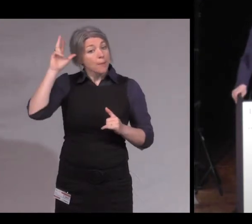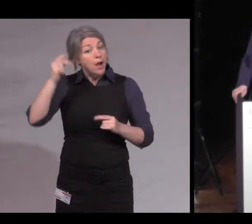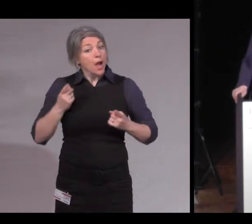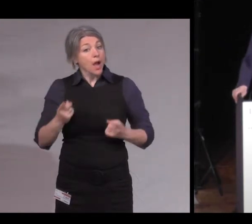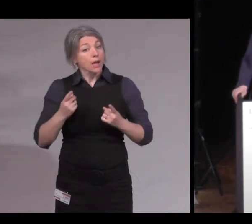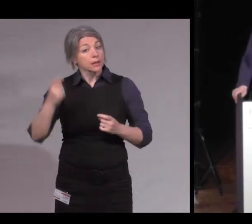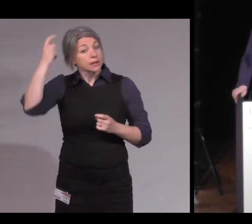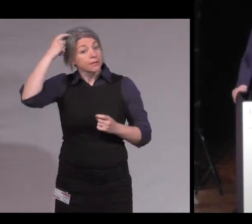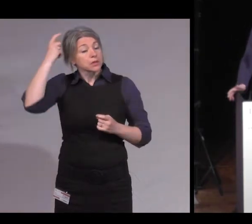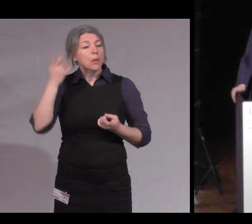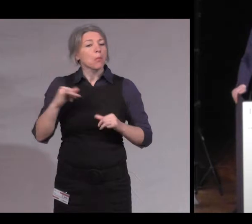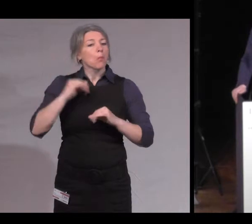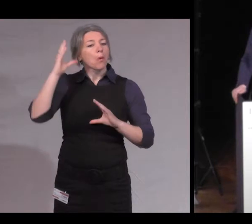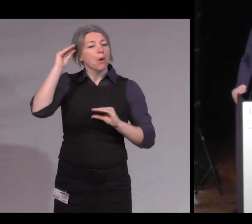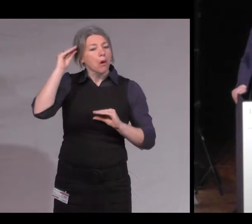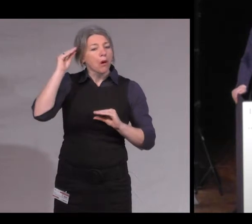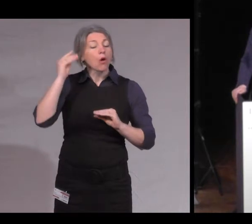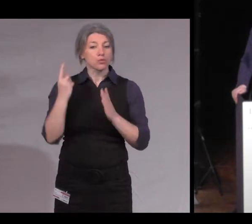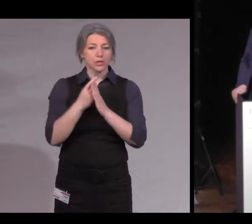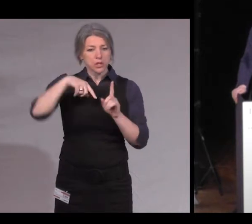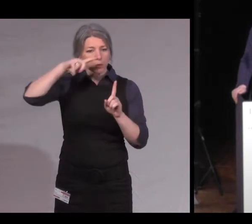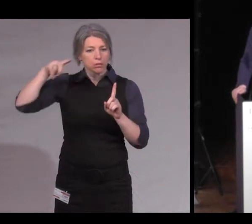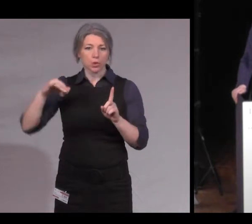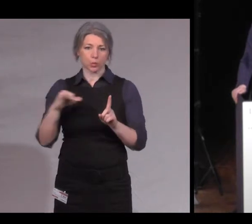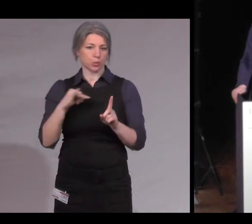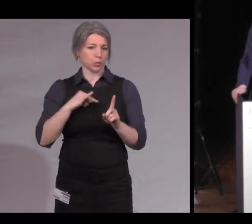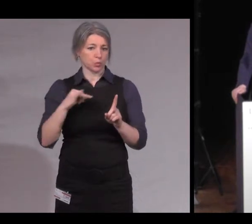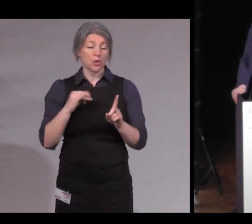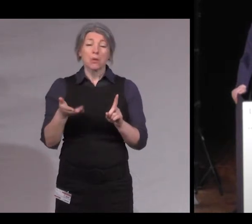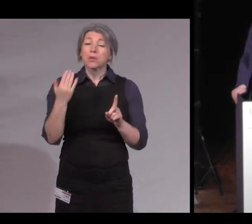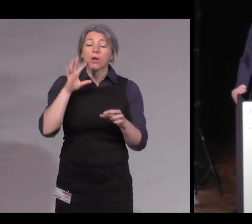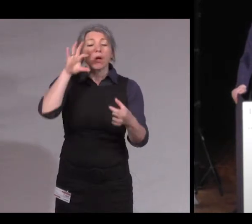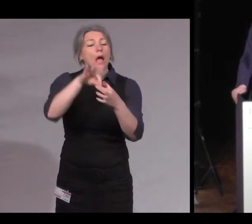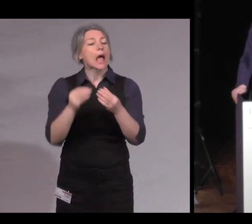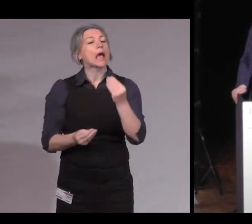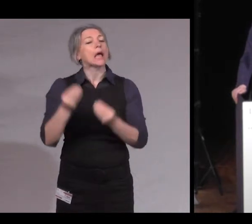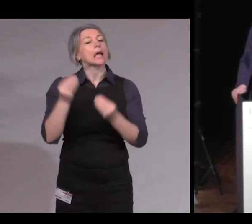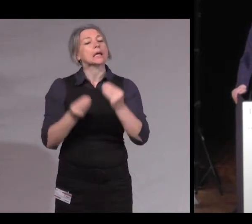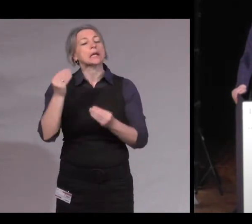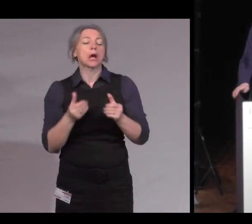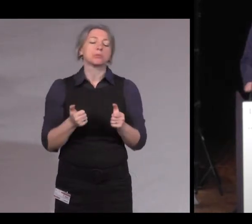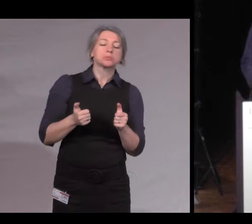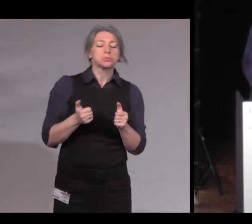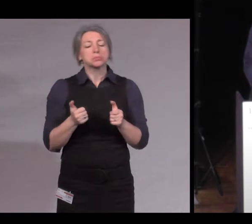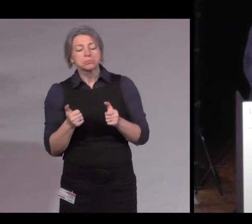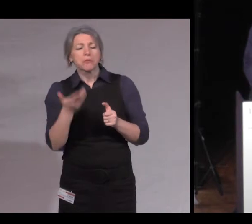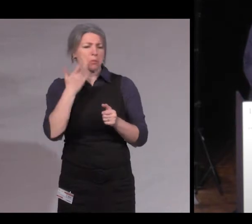aktivice center mozku, kde nám vyšly poměrně zajímavé výsledky, že i využitím herního prostředí, realistické herního prostředí